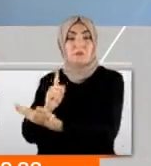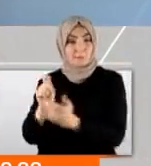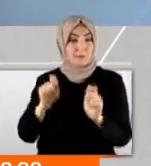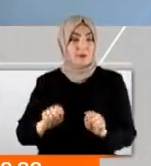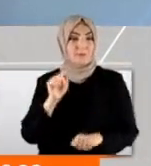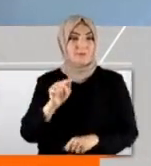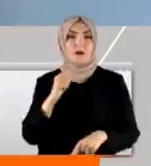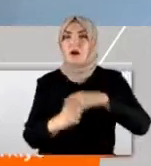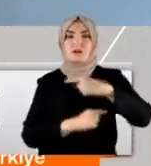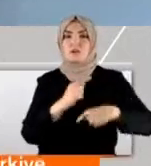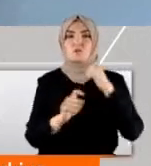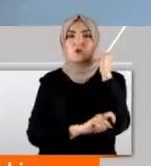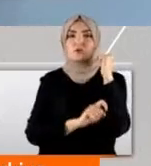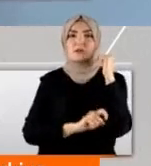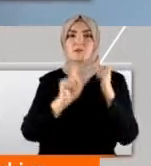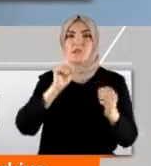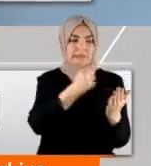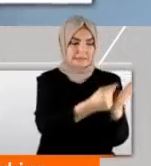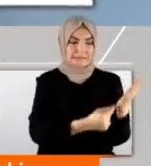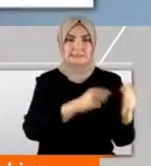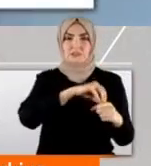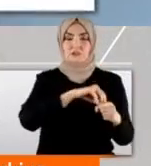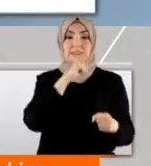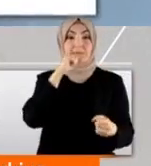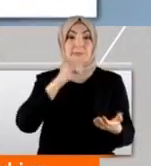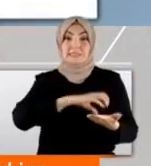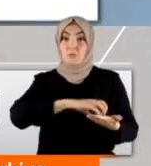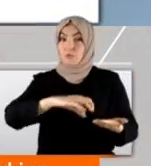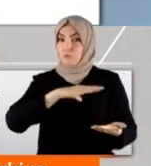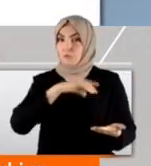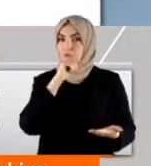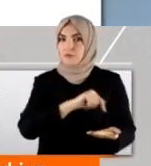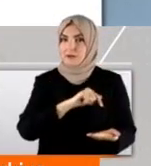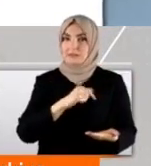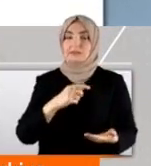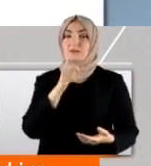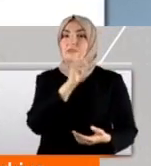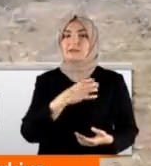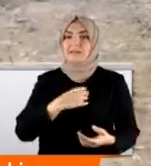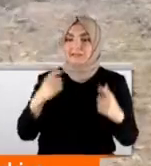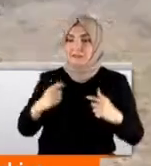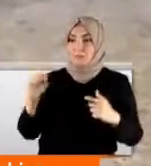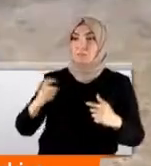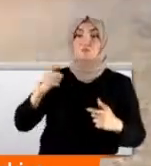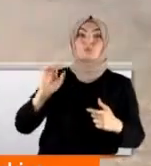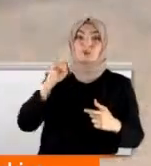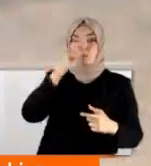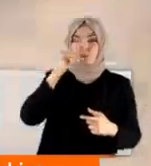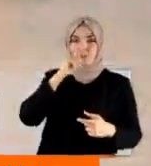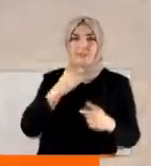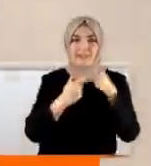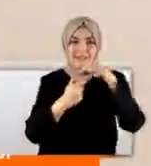teröristler listesinde kırmızı kategorideydi. Yeri tespit edilmesin diye bir yıldır telsiz dahi kullanmıyordu.